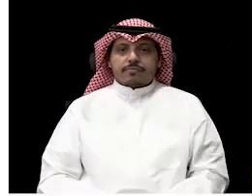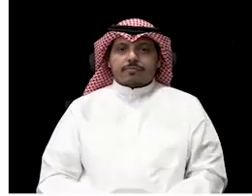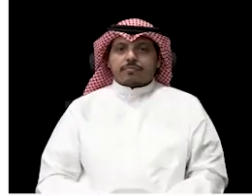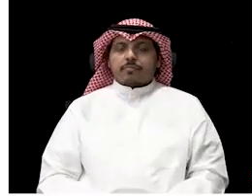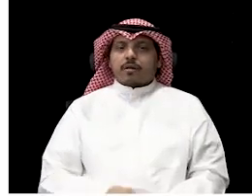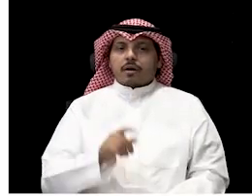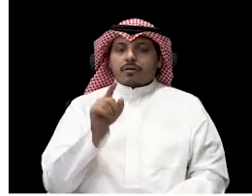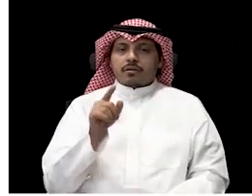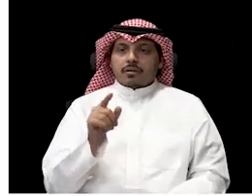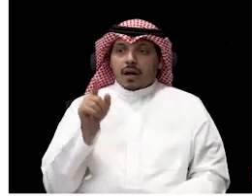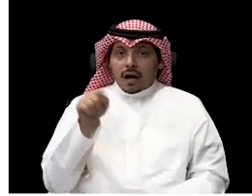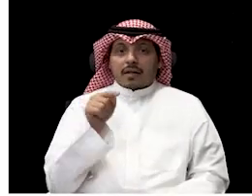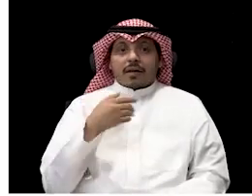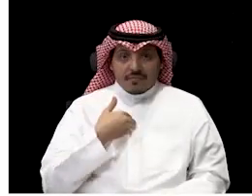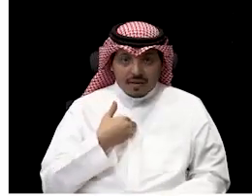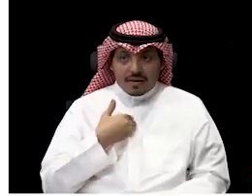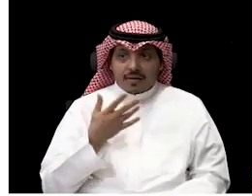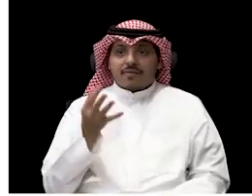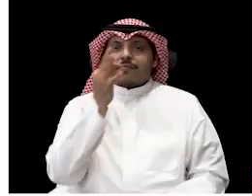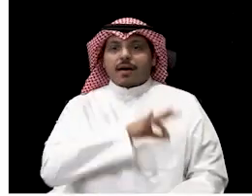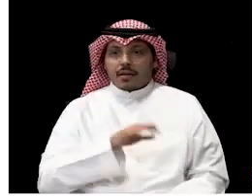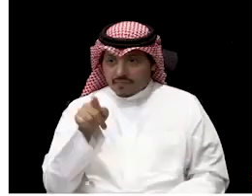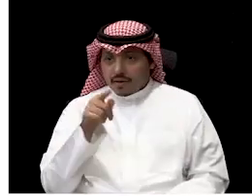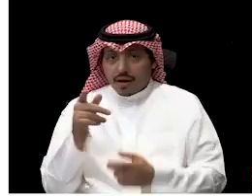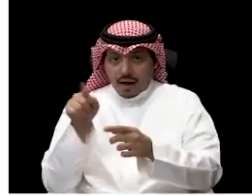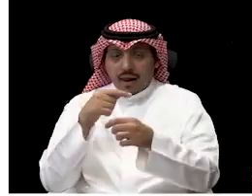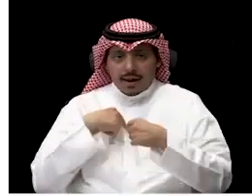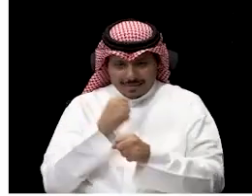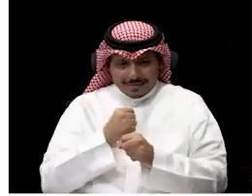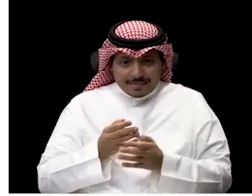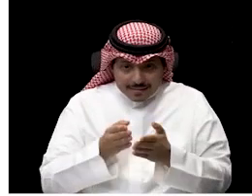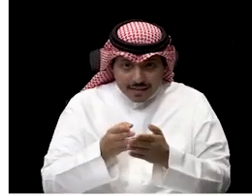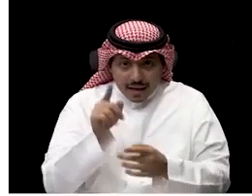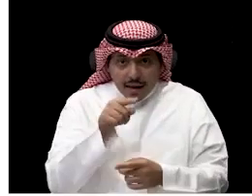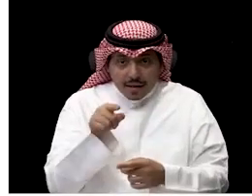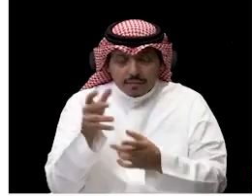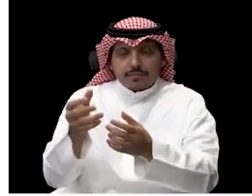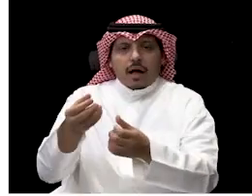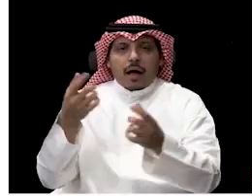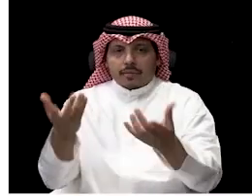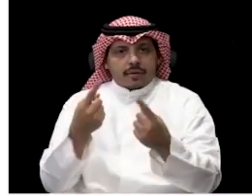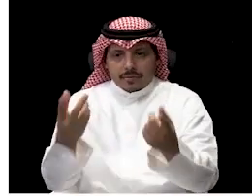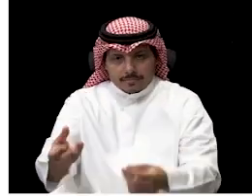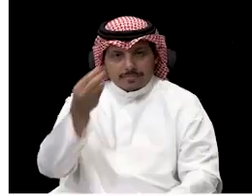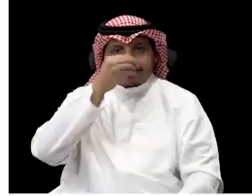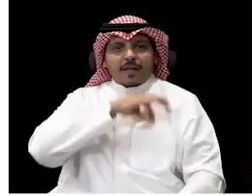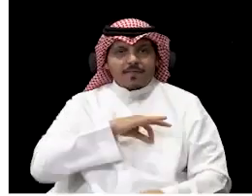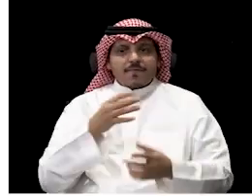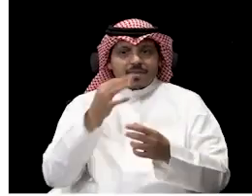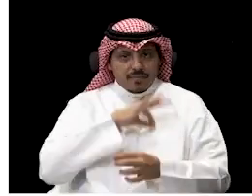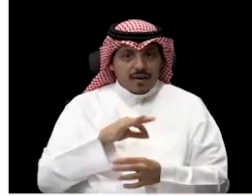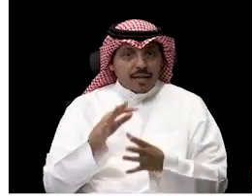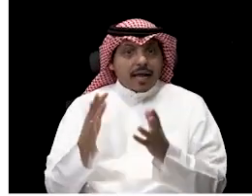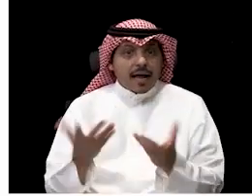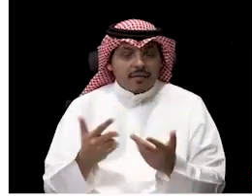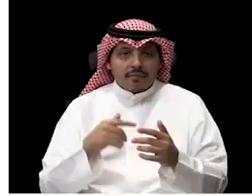من أجل ألا تتكرر. اتفقنا قبل قليل أن الخطأ وارد، لابد من الخطأ حتى نستفيد